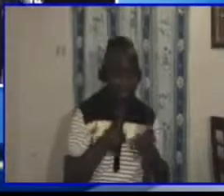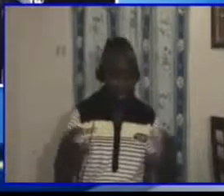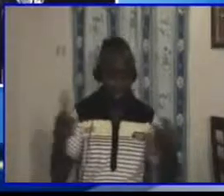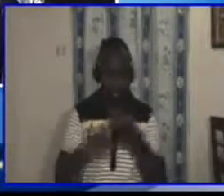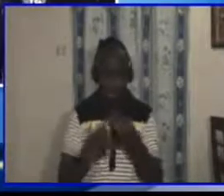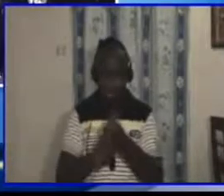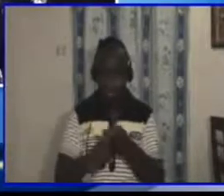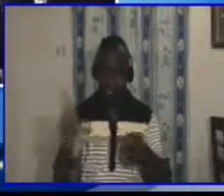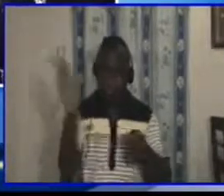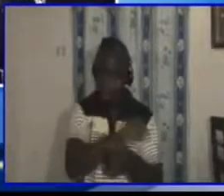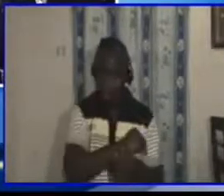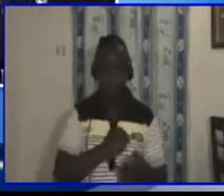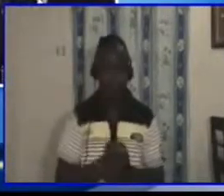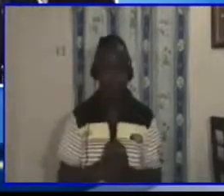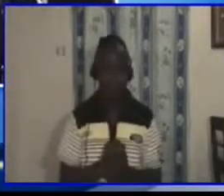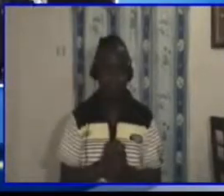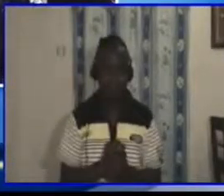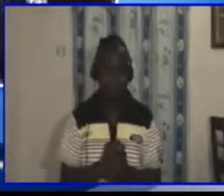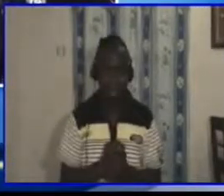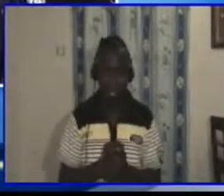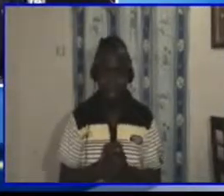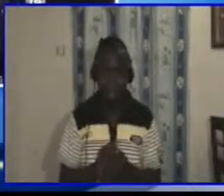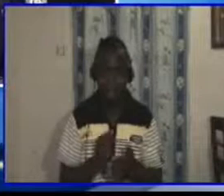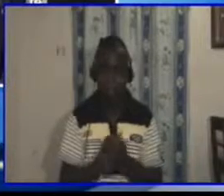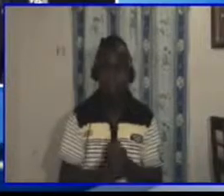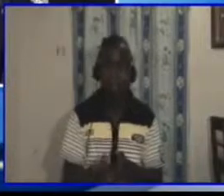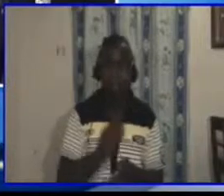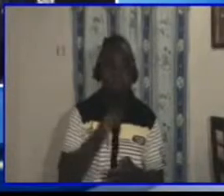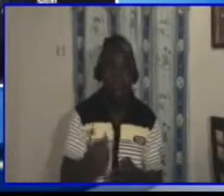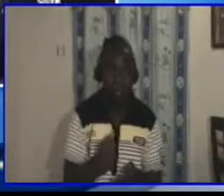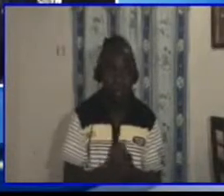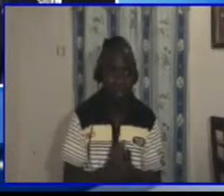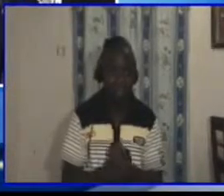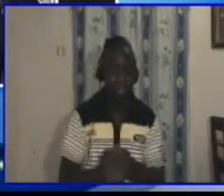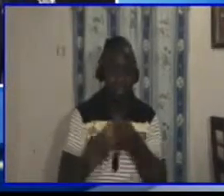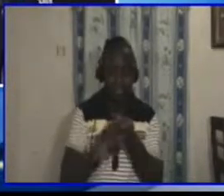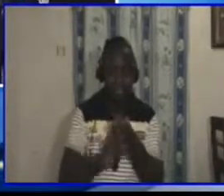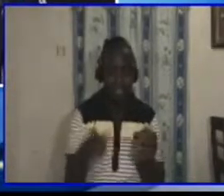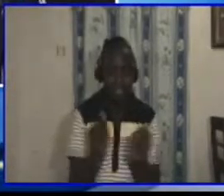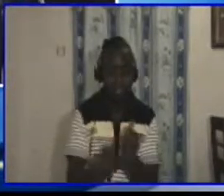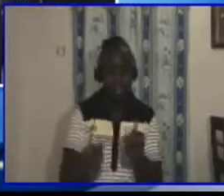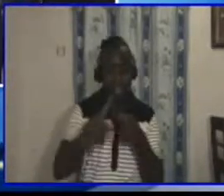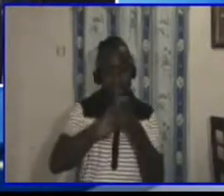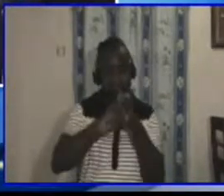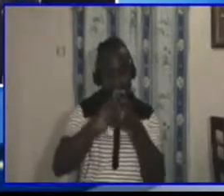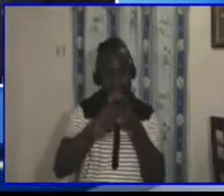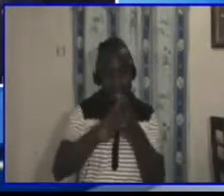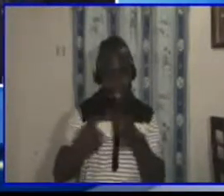il tempo è giunto di non fare compromessi